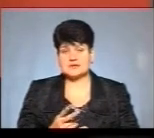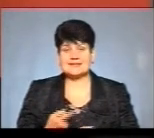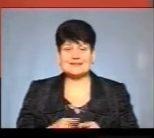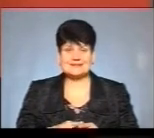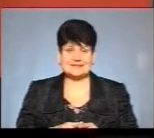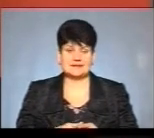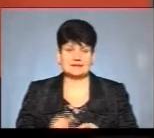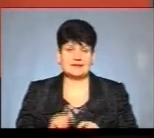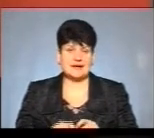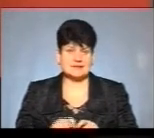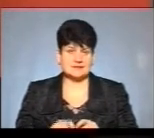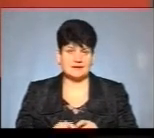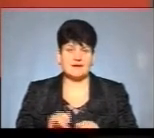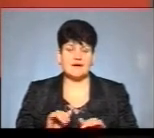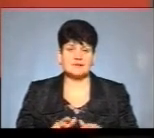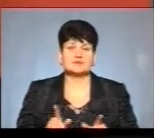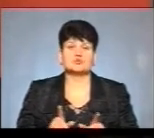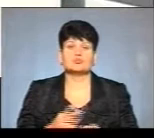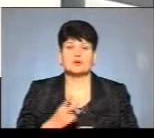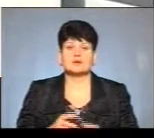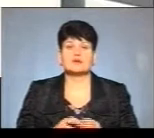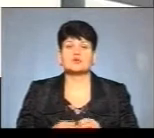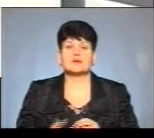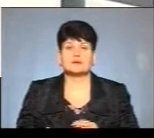тести, акції, переважно які результати?